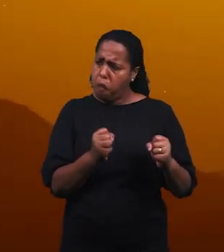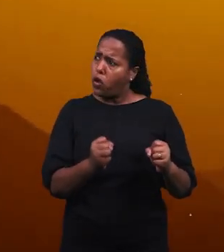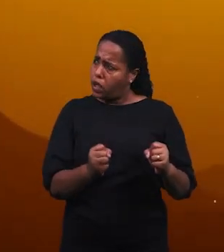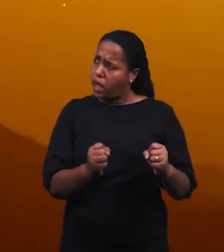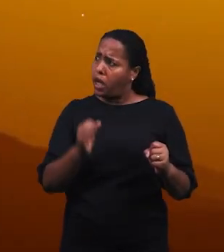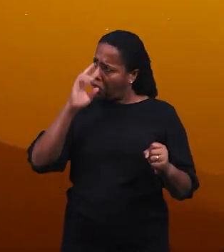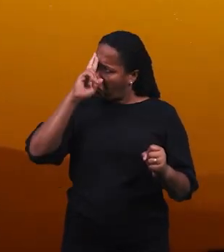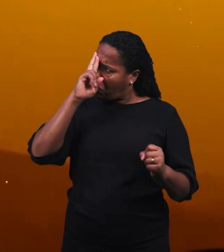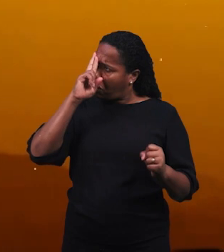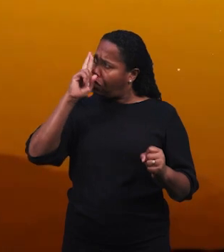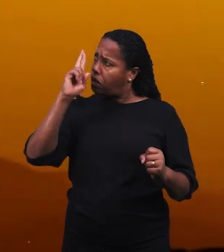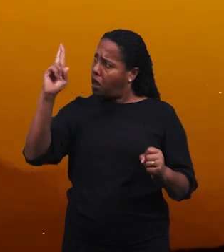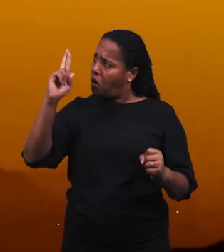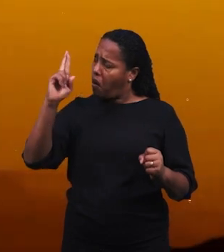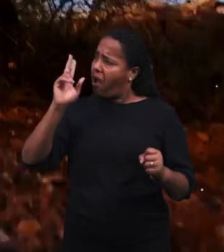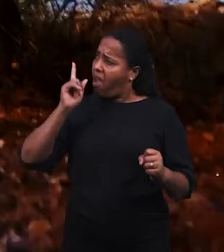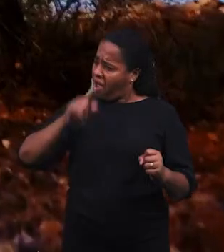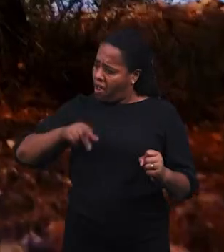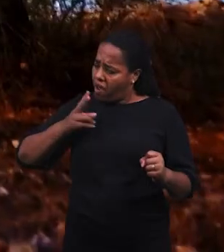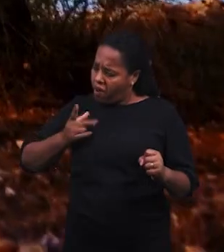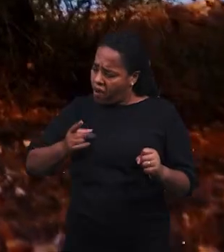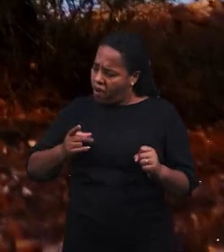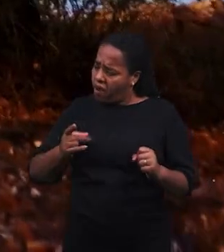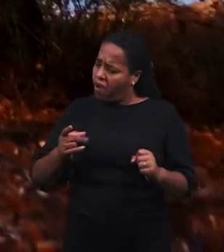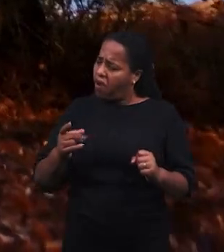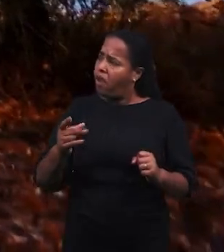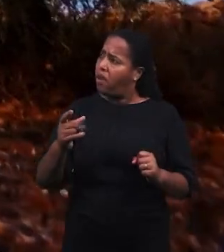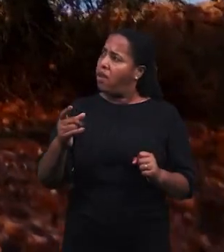И сила эта бесконечна для меня.